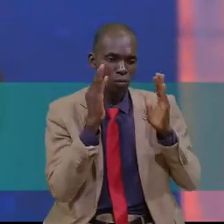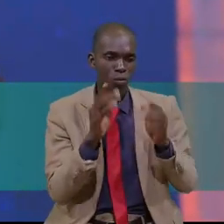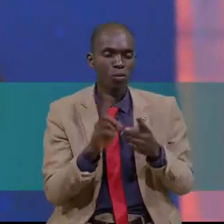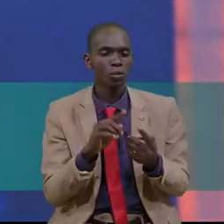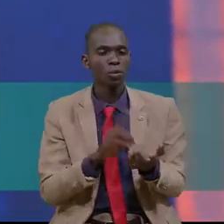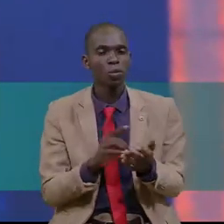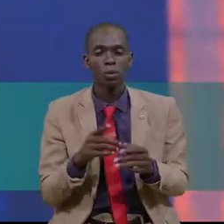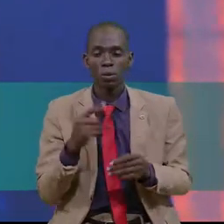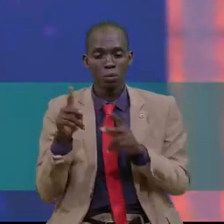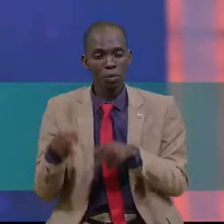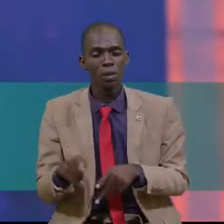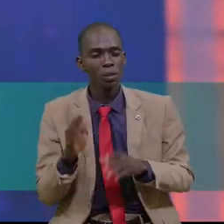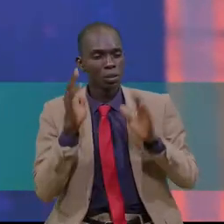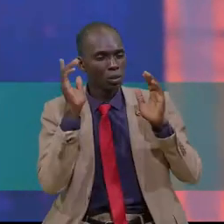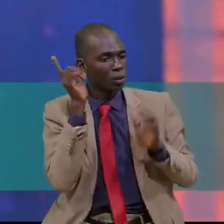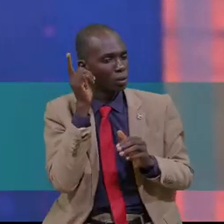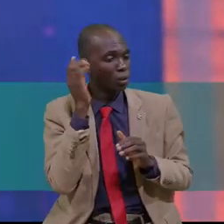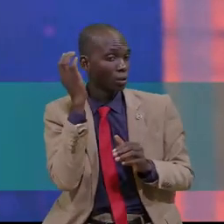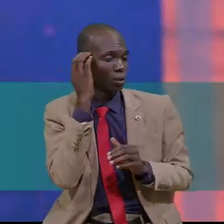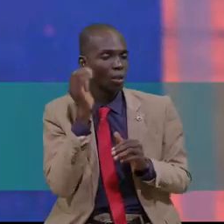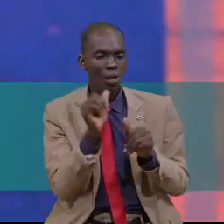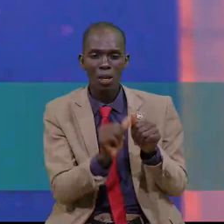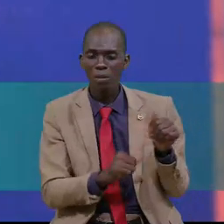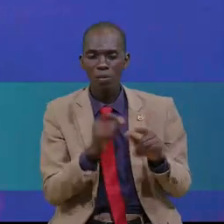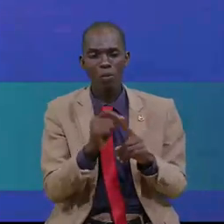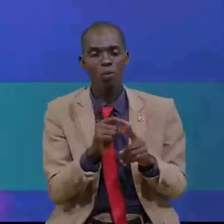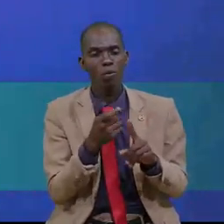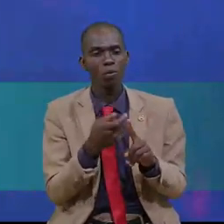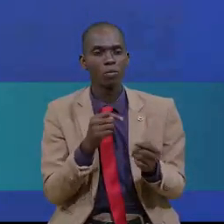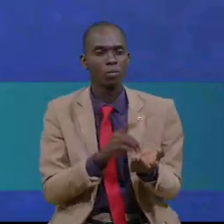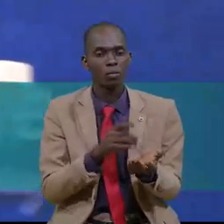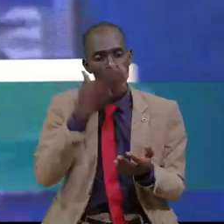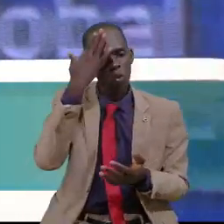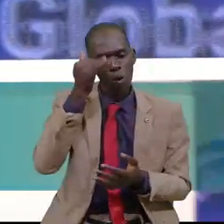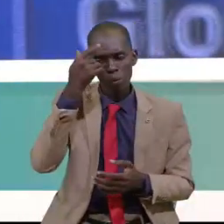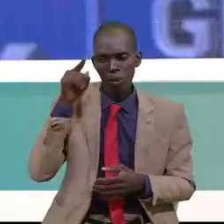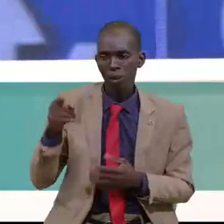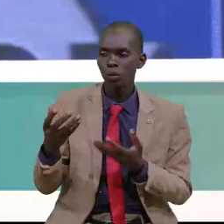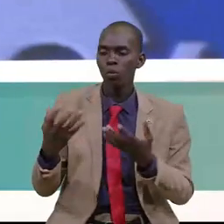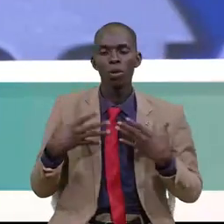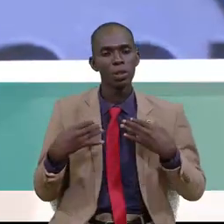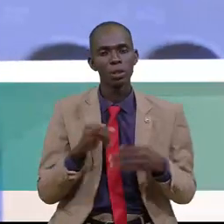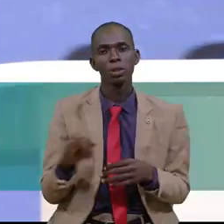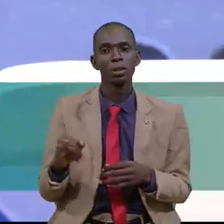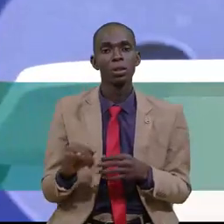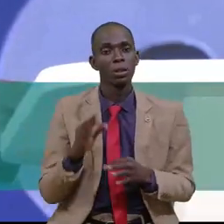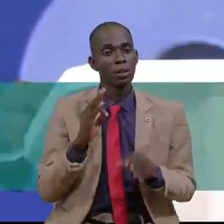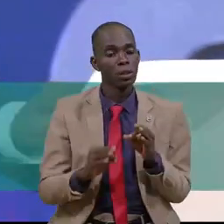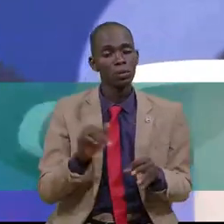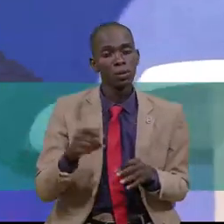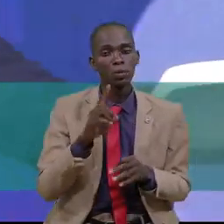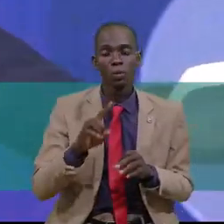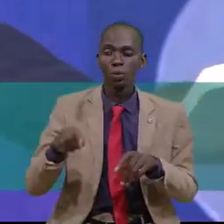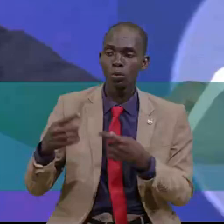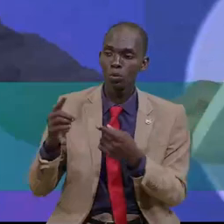particulière. Il écoute toute parole parce qu'il veut la guérison. Quand quelqu'un va à la banque, il